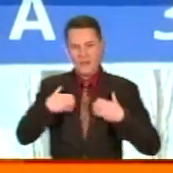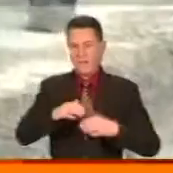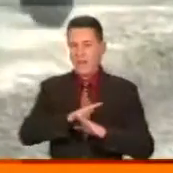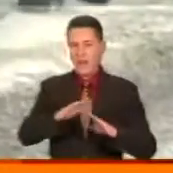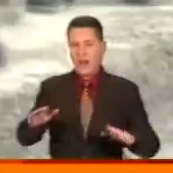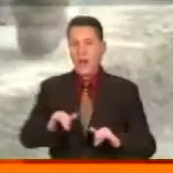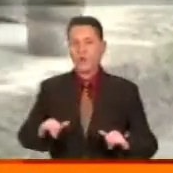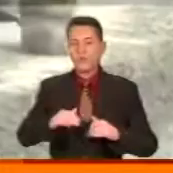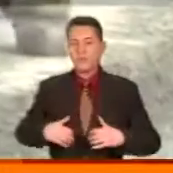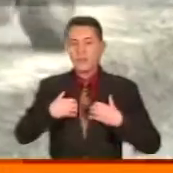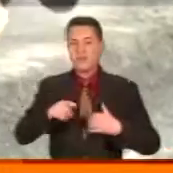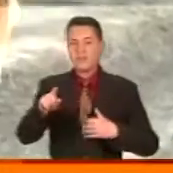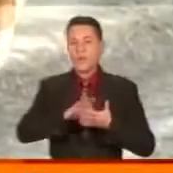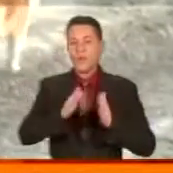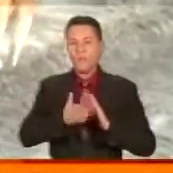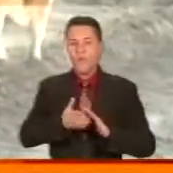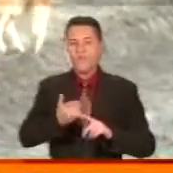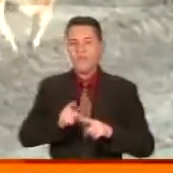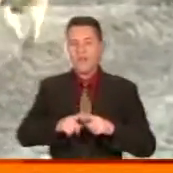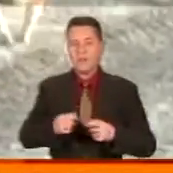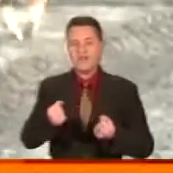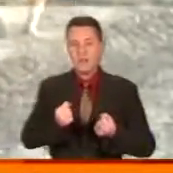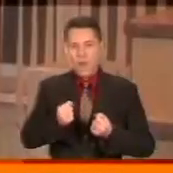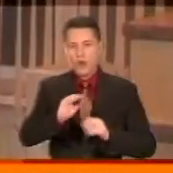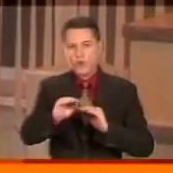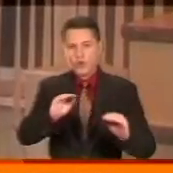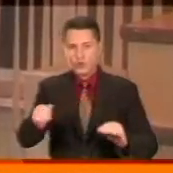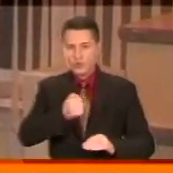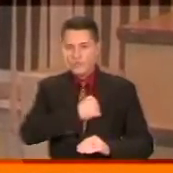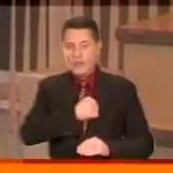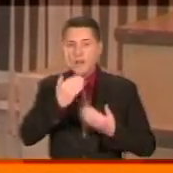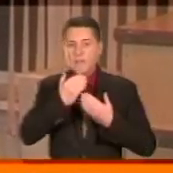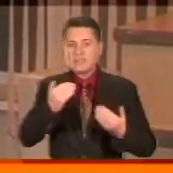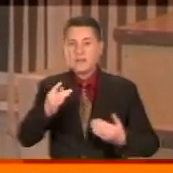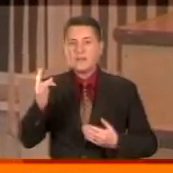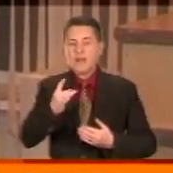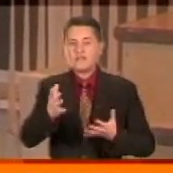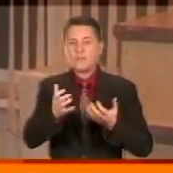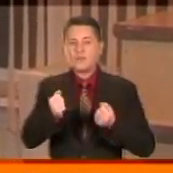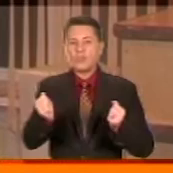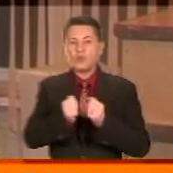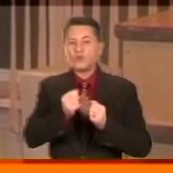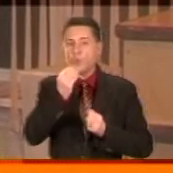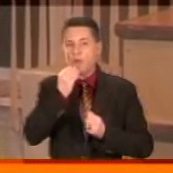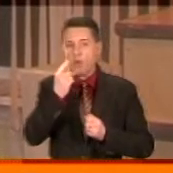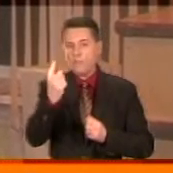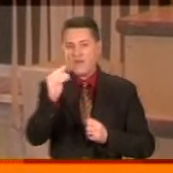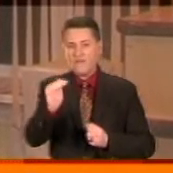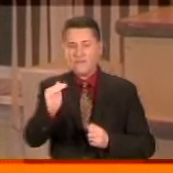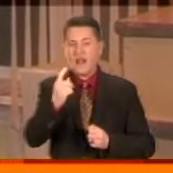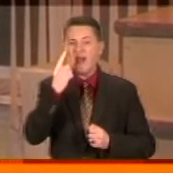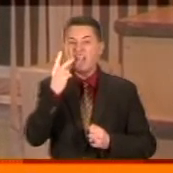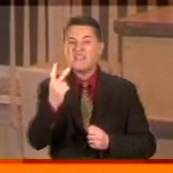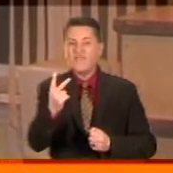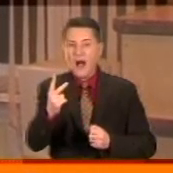Куди страшніші ті умови, в яких бійців тримають у розташуванні. Ми останній раз отримали сухпайок 1 февраля. Два сухпайка